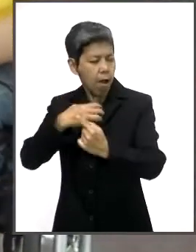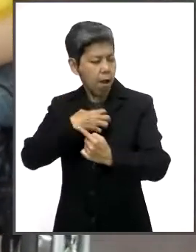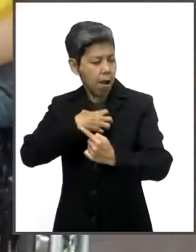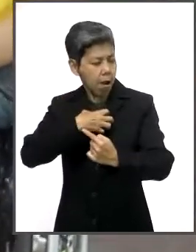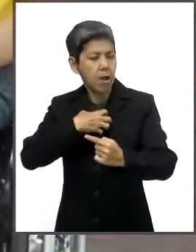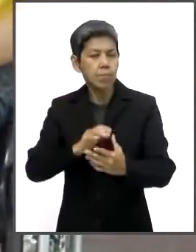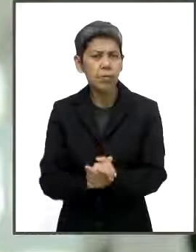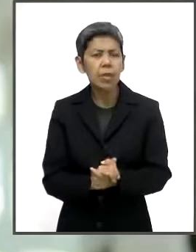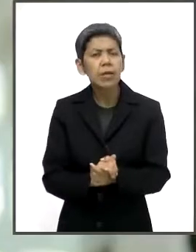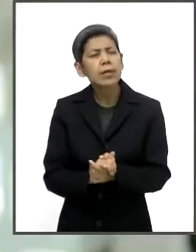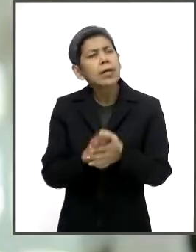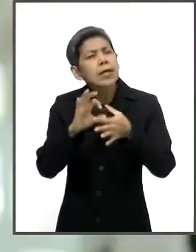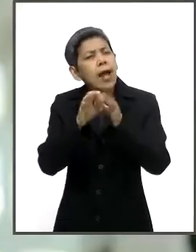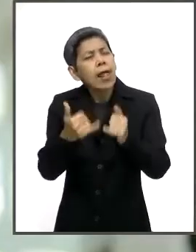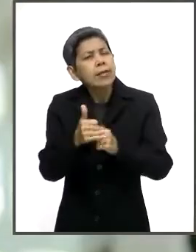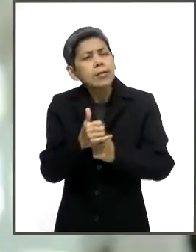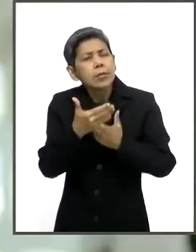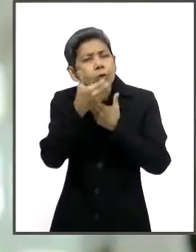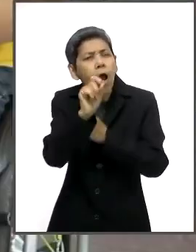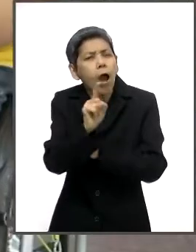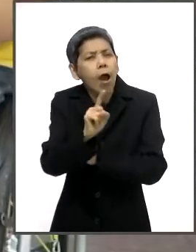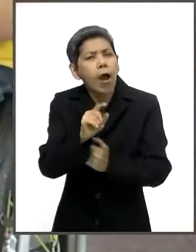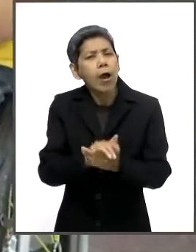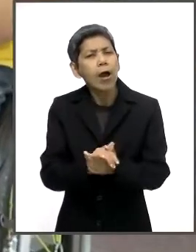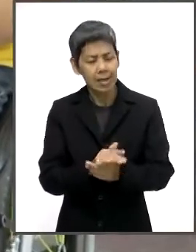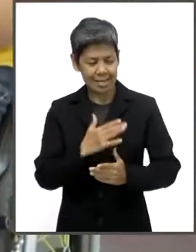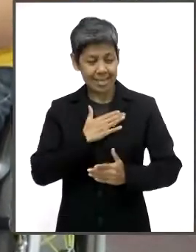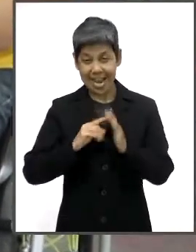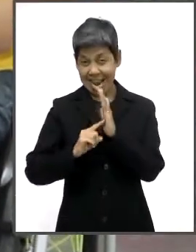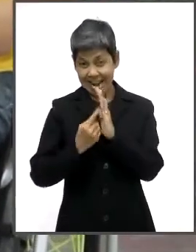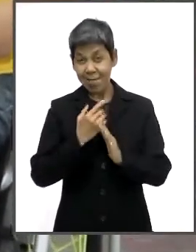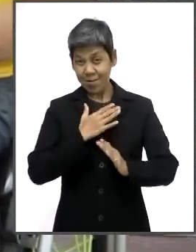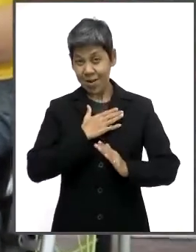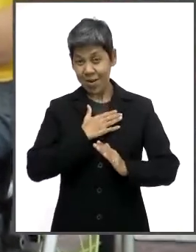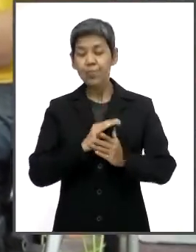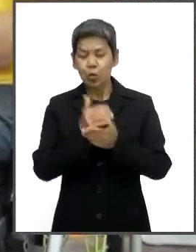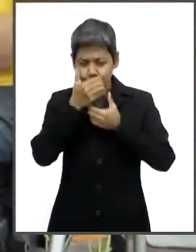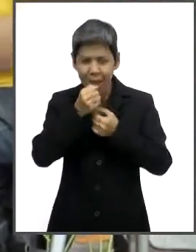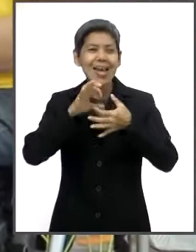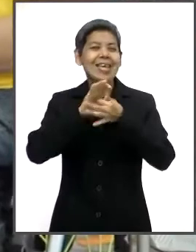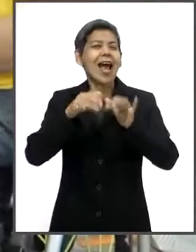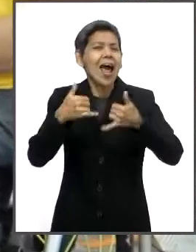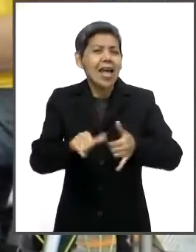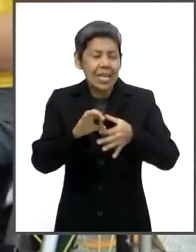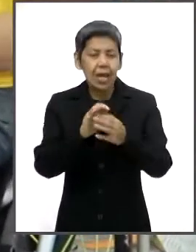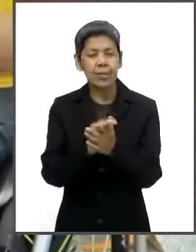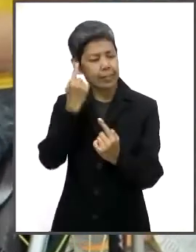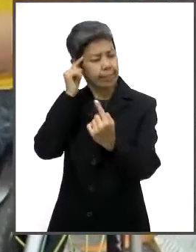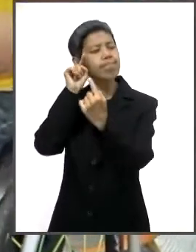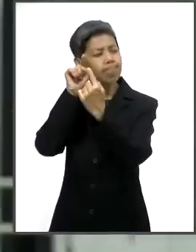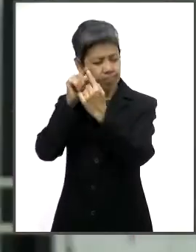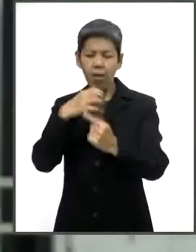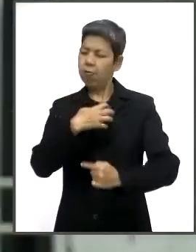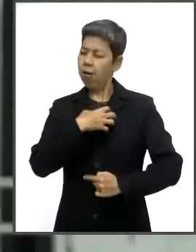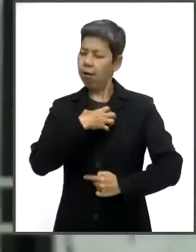ฝัน แล้วทำไมถึงสนใจเล่นกีฬาครับพี่ตอนนั้น จุดเริ่มต้นที่สนใจเล่นกีฬาก็คือเป้าหม